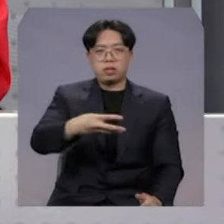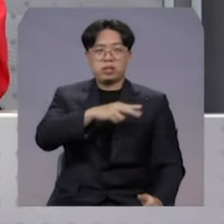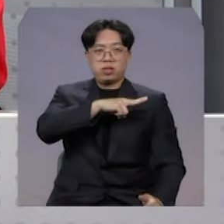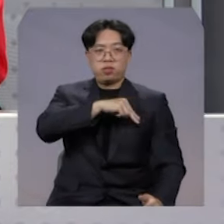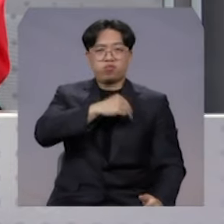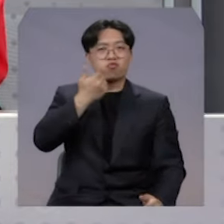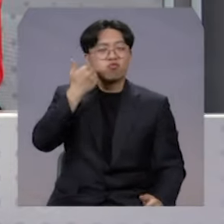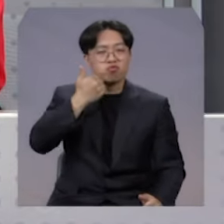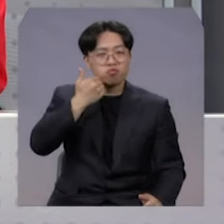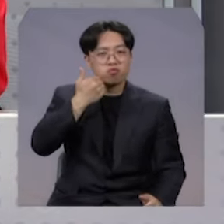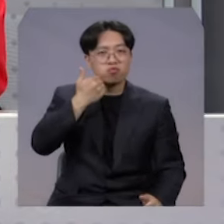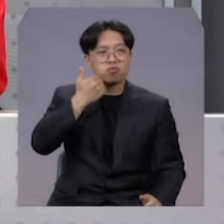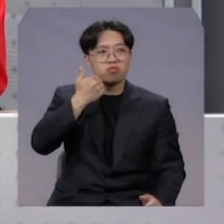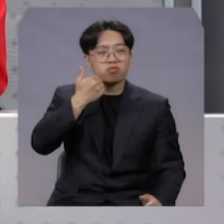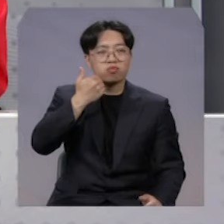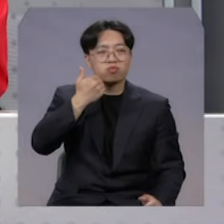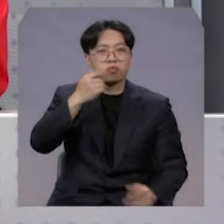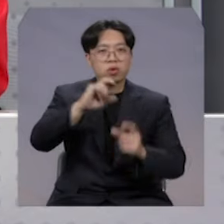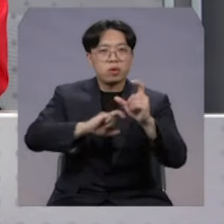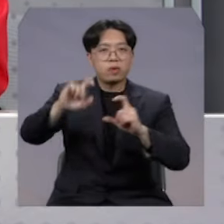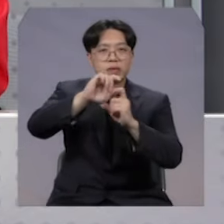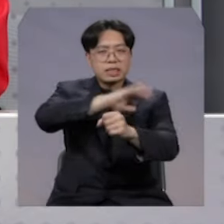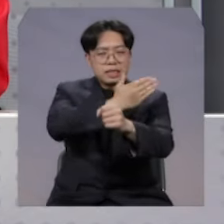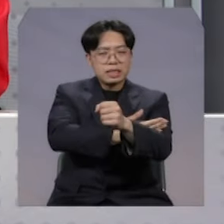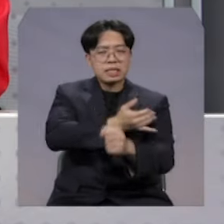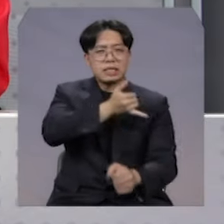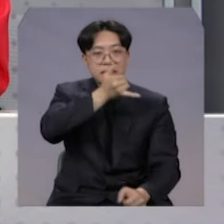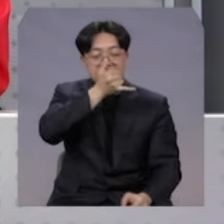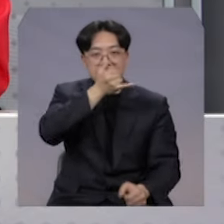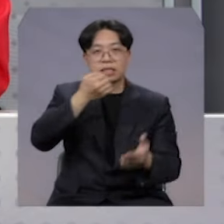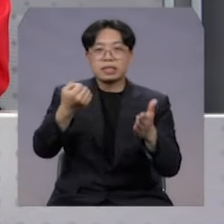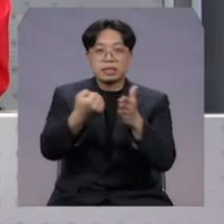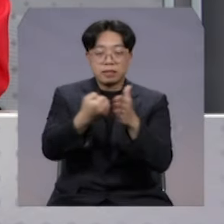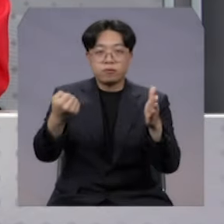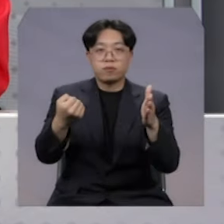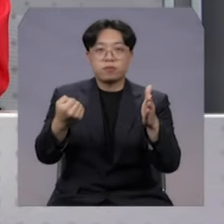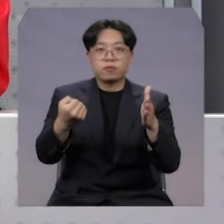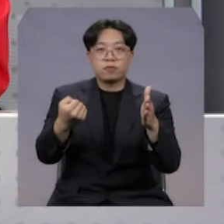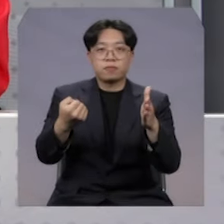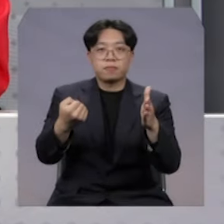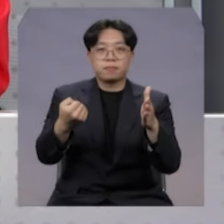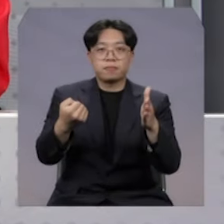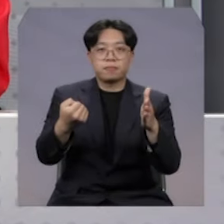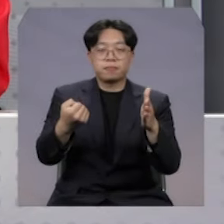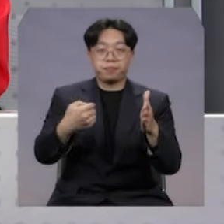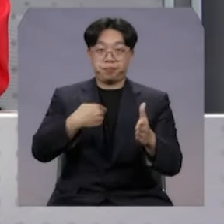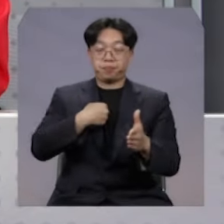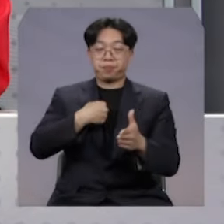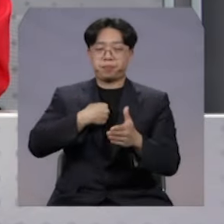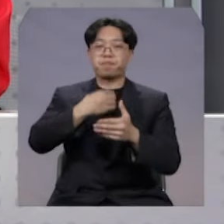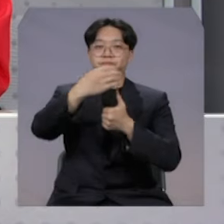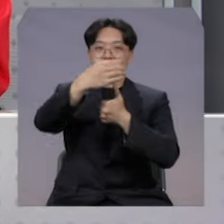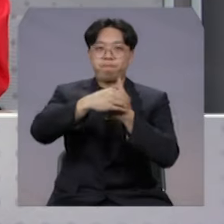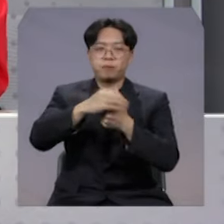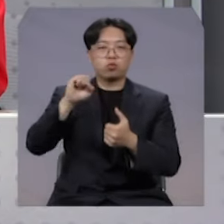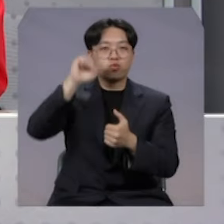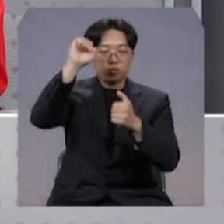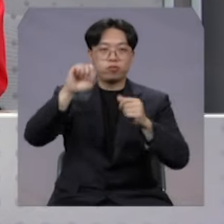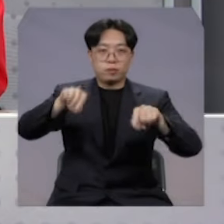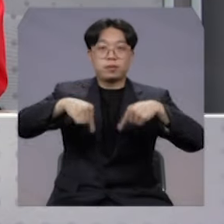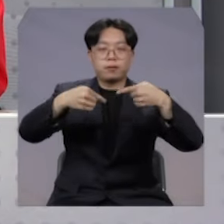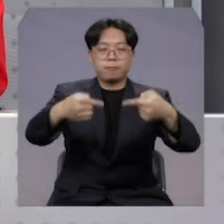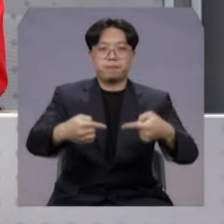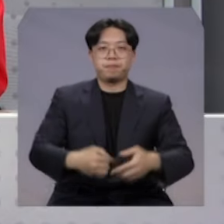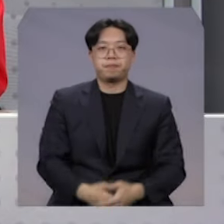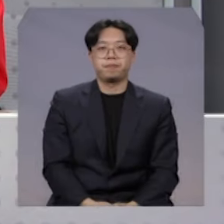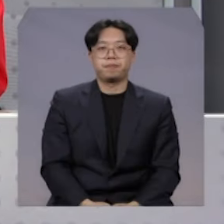젊고 그러니까, 유능하고 더 능력이 네, 있는 알겠습니다. 후보라고 생각을 보세요. 하셔서 광명을 국회의원 후보로 저를 아니, 선택해 말씀, 주신 것이 아닌가 광명이 생각을 선택한 하고요. 건